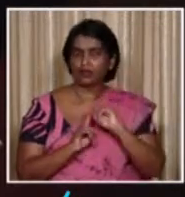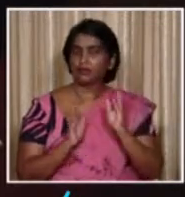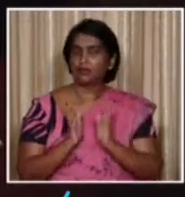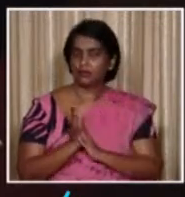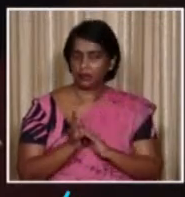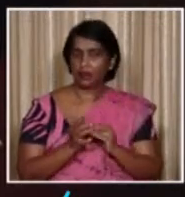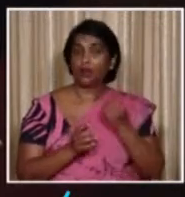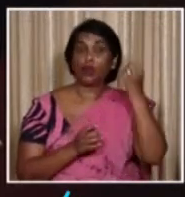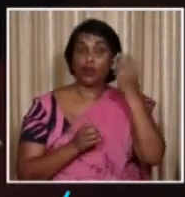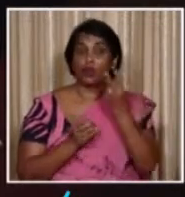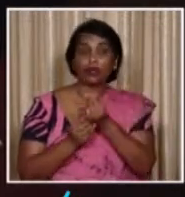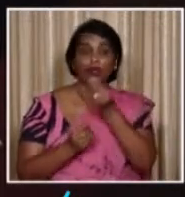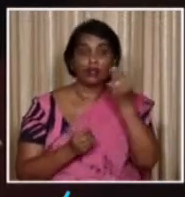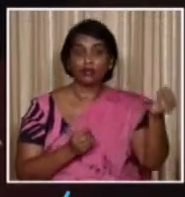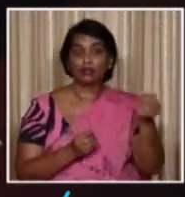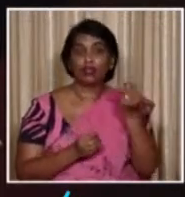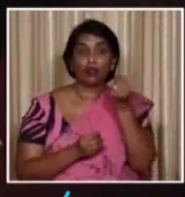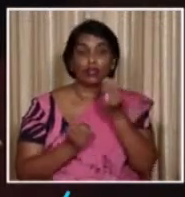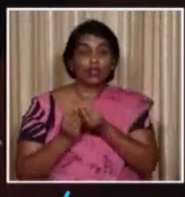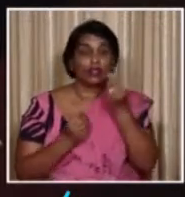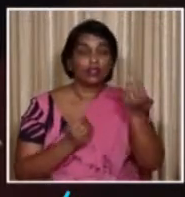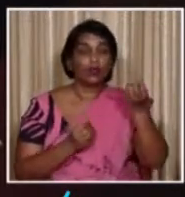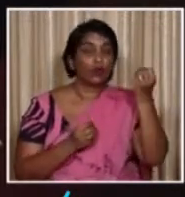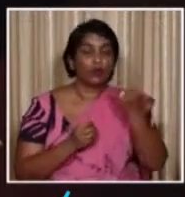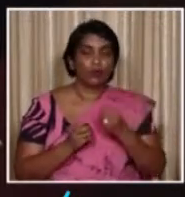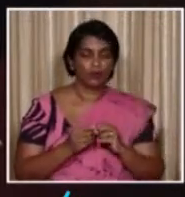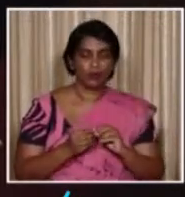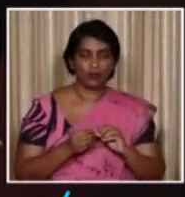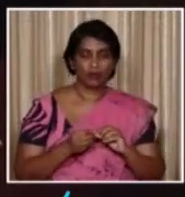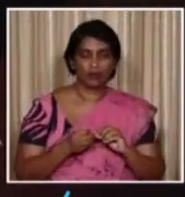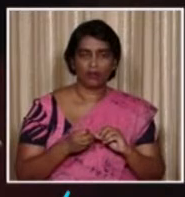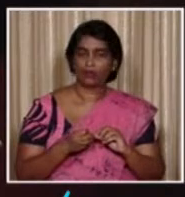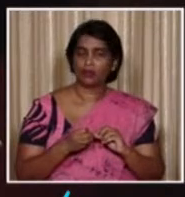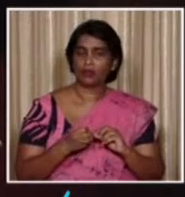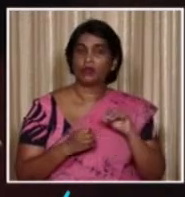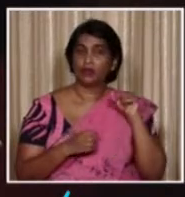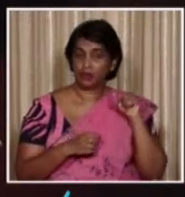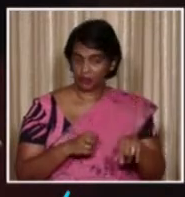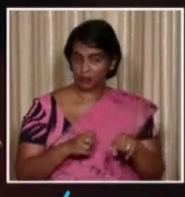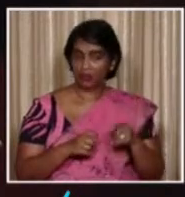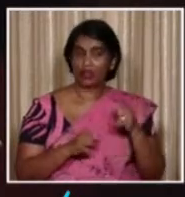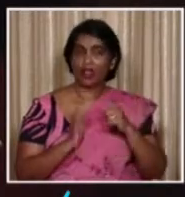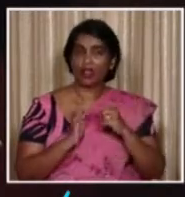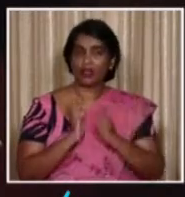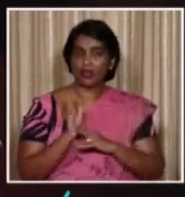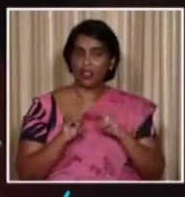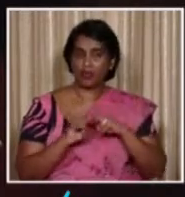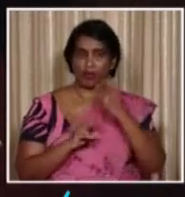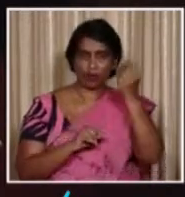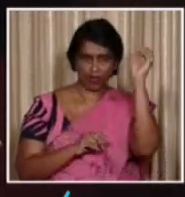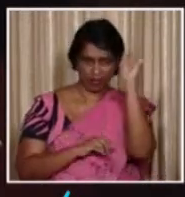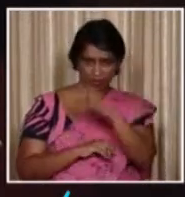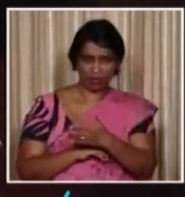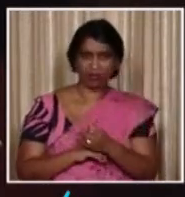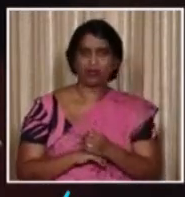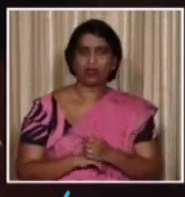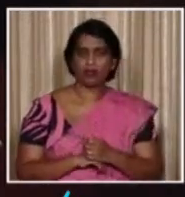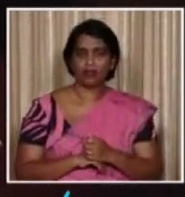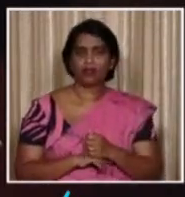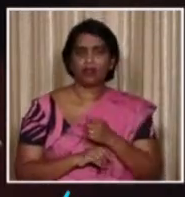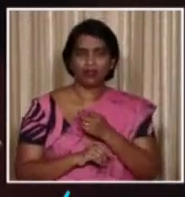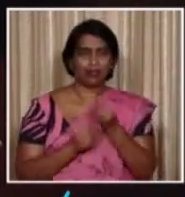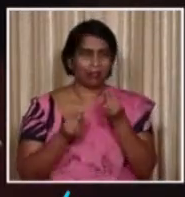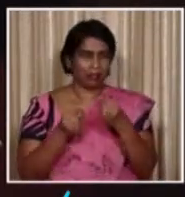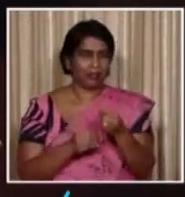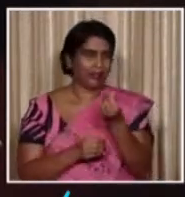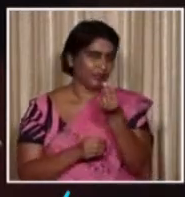අගමැතිතුමාගෙන් කවද්ද මේ මුදල් ලබලා දෙන්න කටයුතු කරන්නේ දැන් තමුන්නාසට IMF එකනොත් මුදල් ලැබිලා තියෙනවා මේක බොහොම